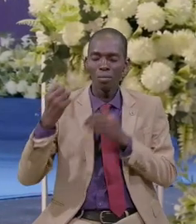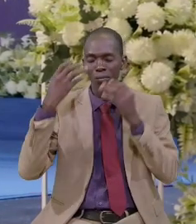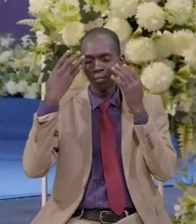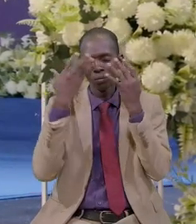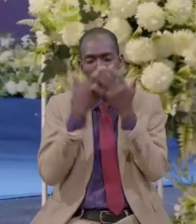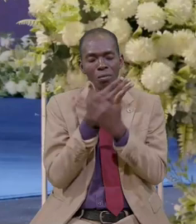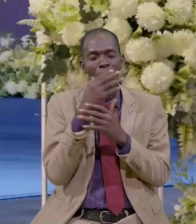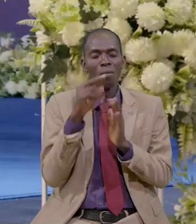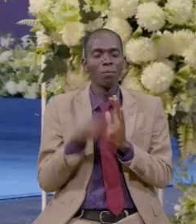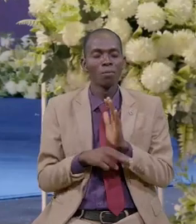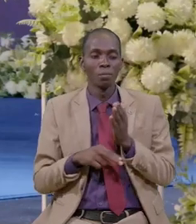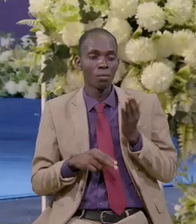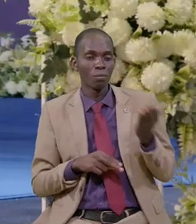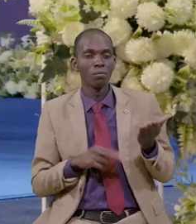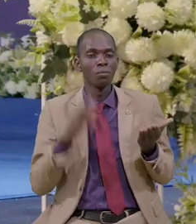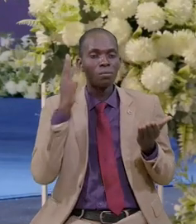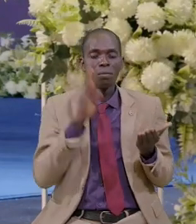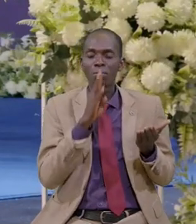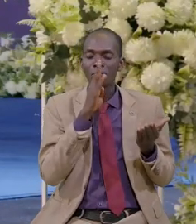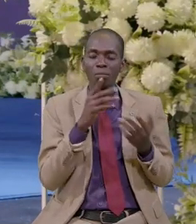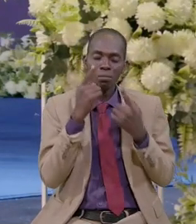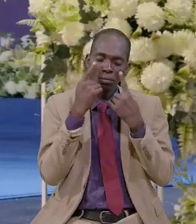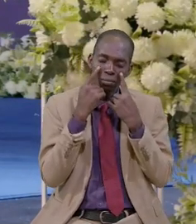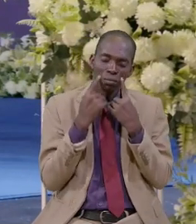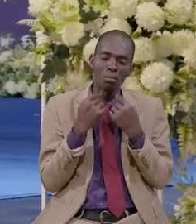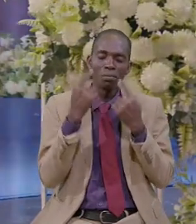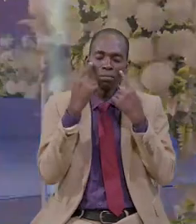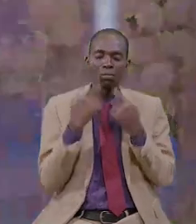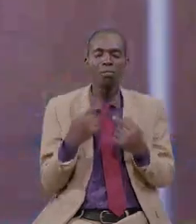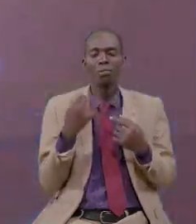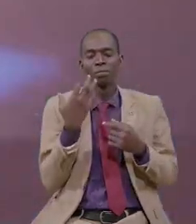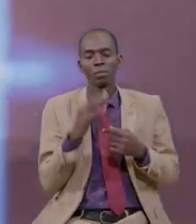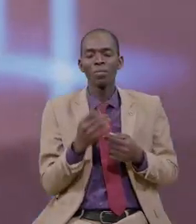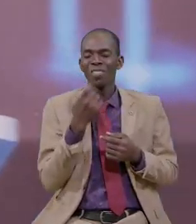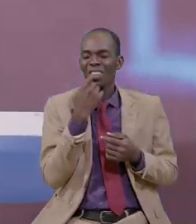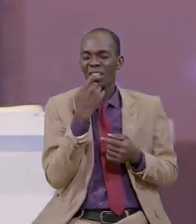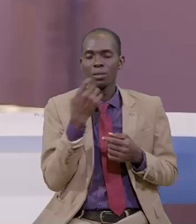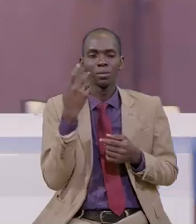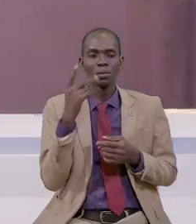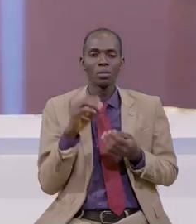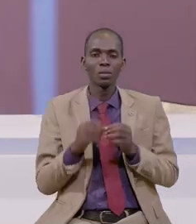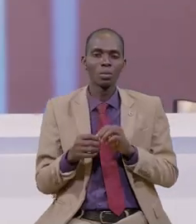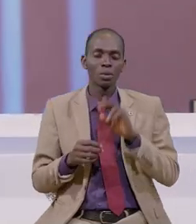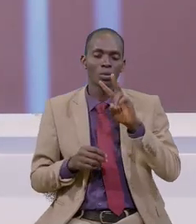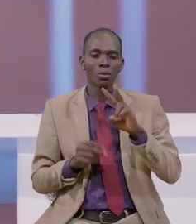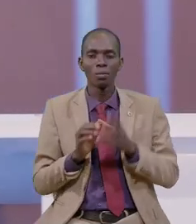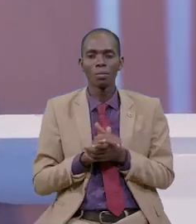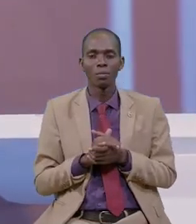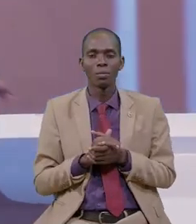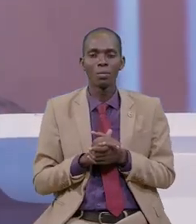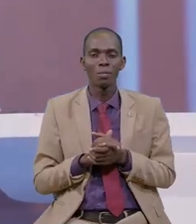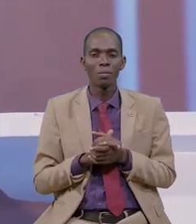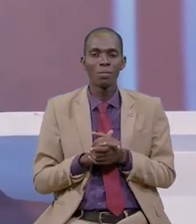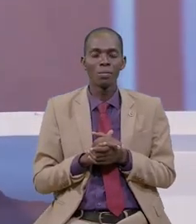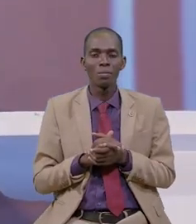où il y aura des pleurs et des grincements de dents. Deuxième élément dans le deuxième